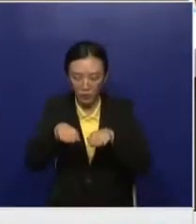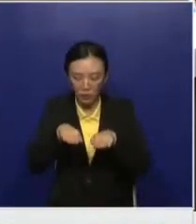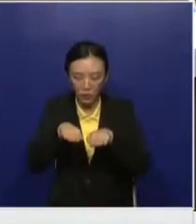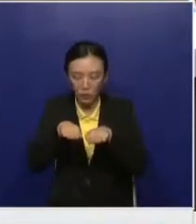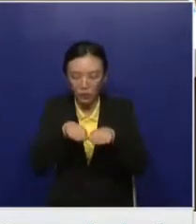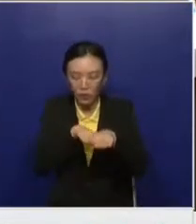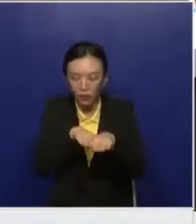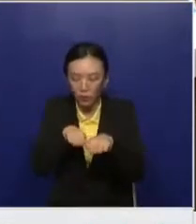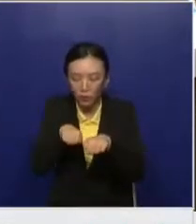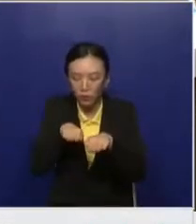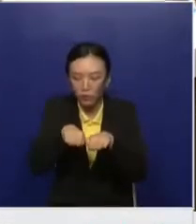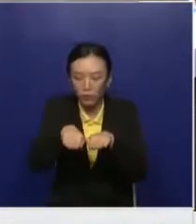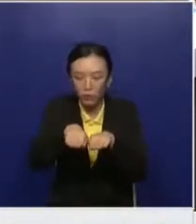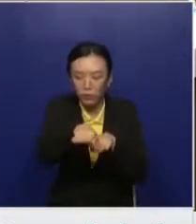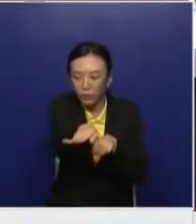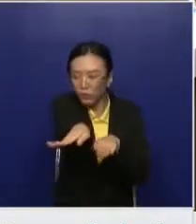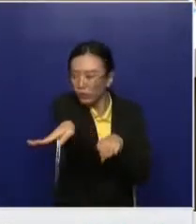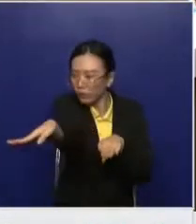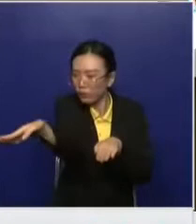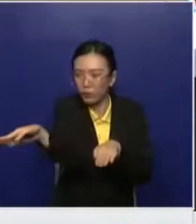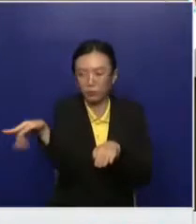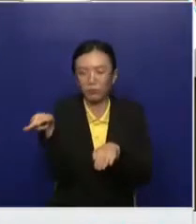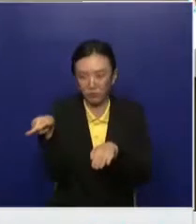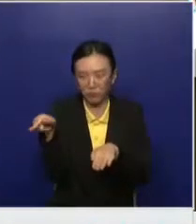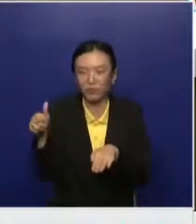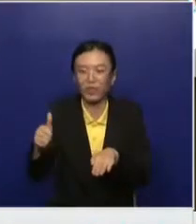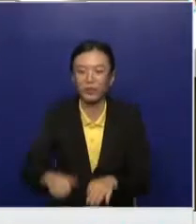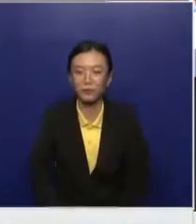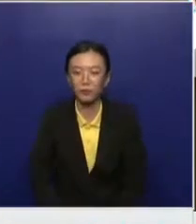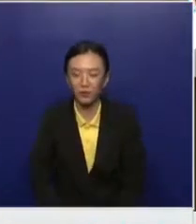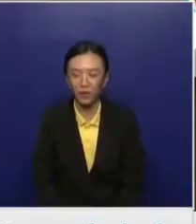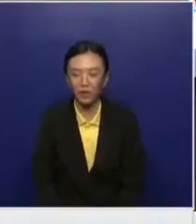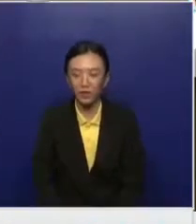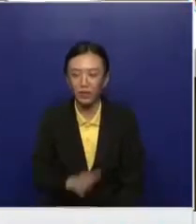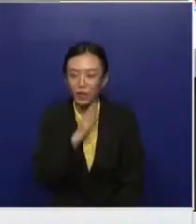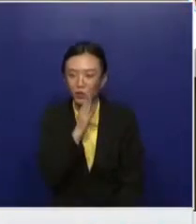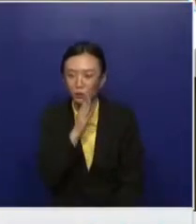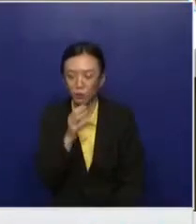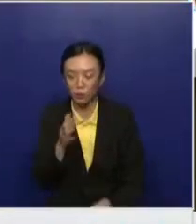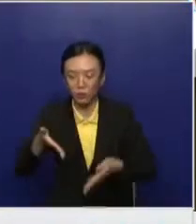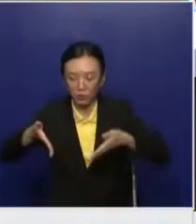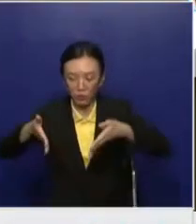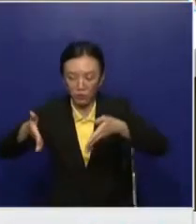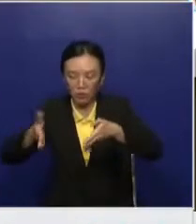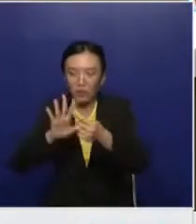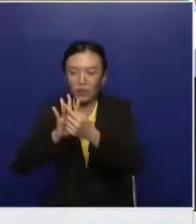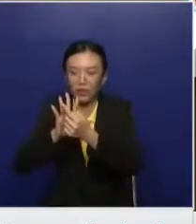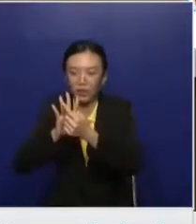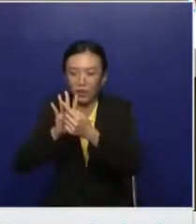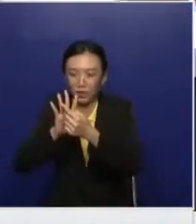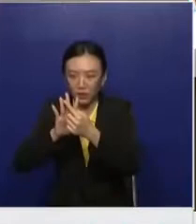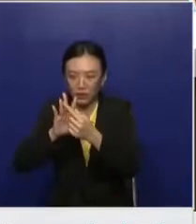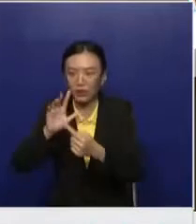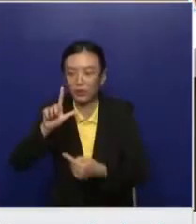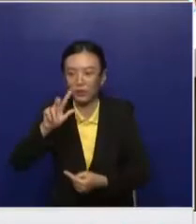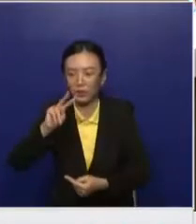าจะได้มีการเลี้ยวสำเร็จนะครับเพราะฉะนั้นการก่อสร้างเลนล้อเลี้ยวให้ครบทุกยูเทิร์น